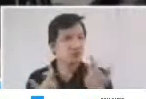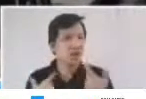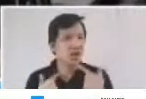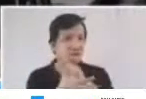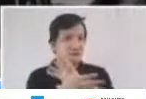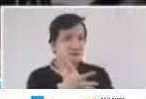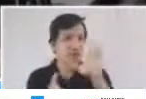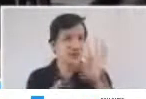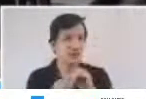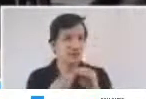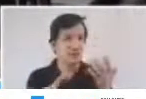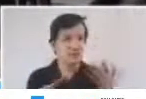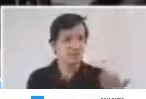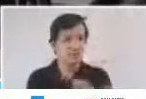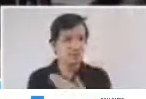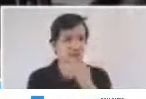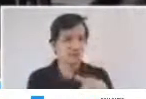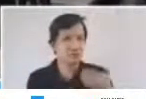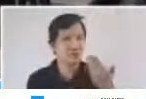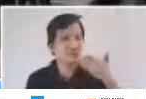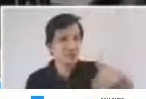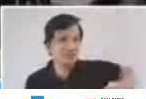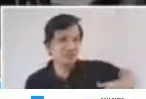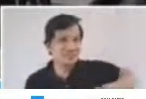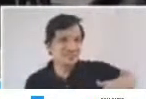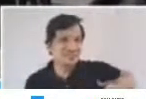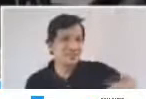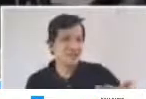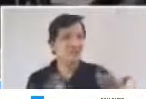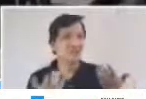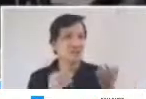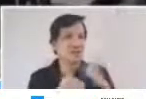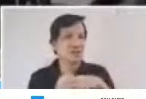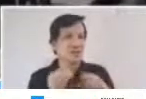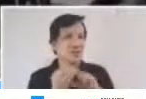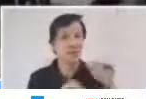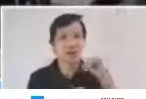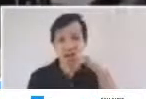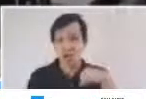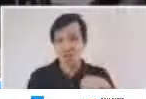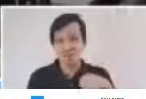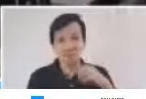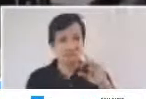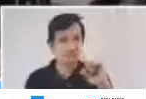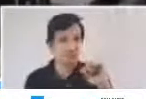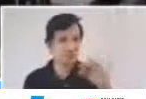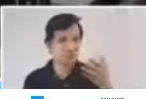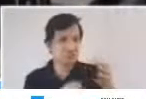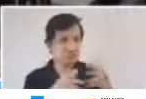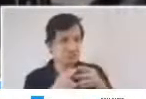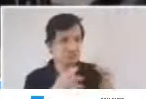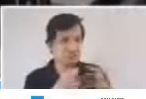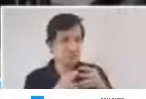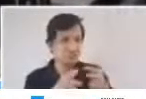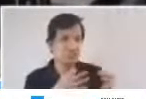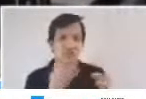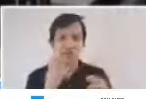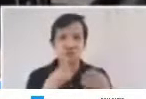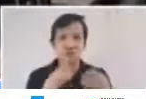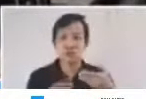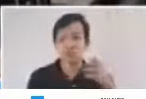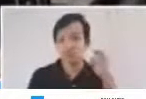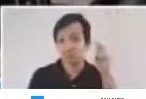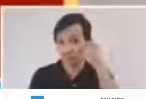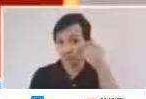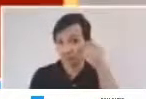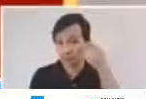automated system. It's an electronic case investigation form kung saan lahat po ng ating mga units na gumagawa